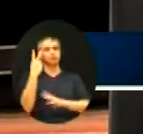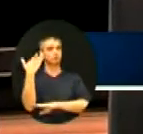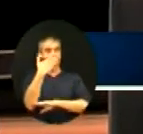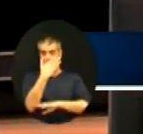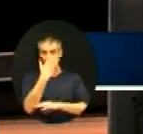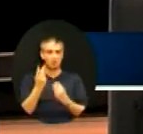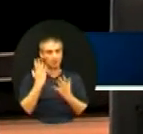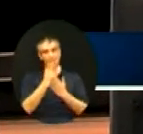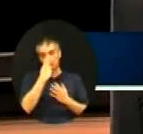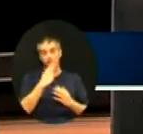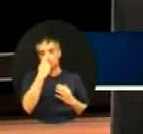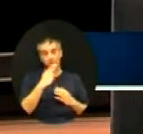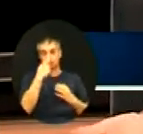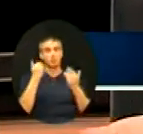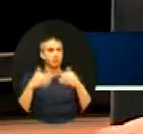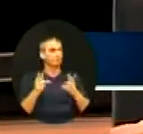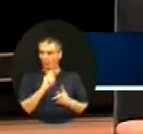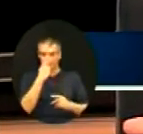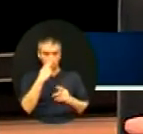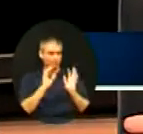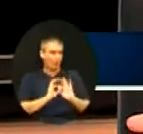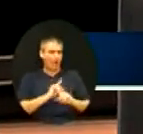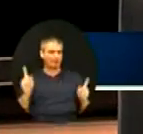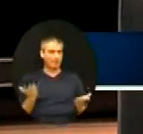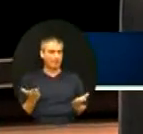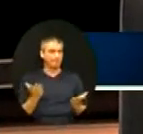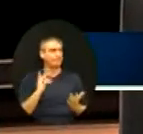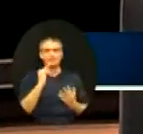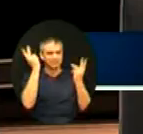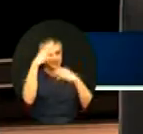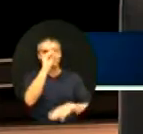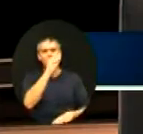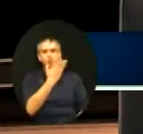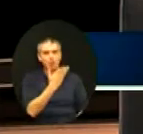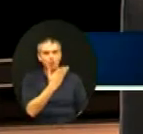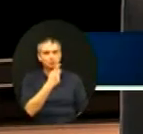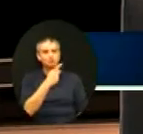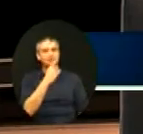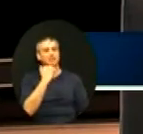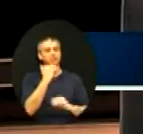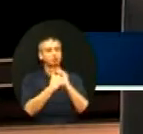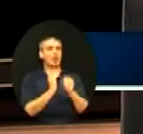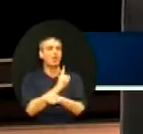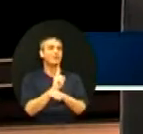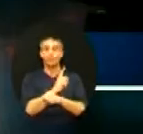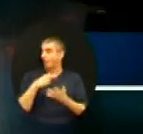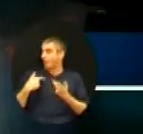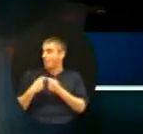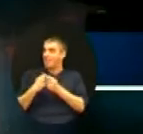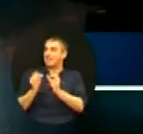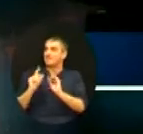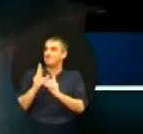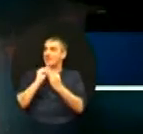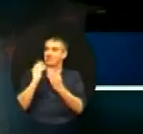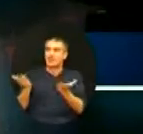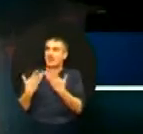המדינות שנוסע ונוסע ושוב נוסע ונכשל. הוא לא נוסע מעולם. הרי מה זה הסכמי אוסלו? הסכמי אוסלו זה שלב ביניים. זה שלב